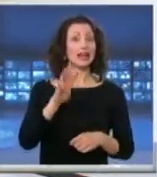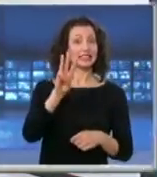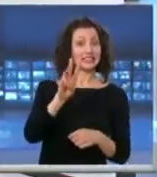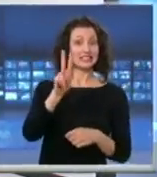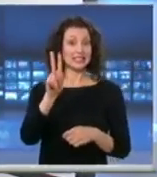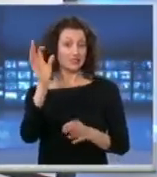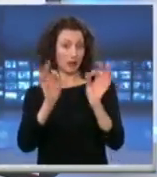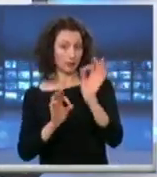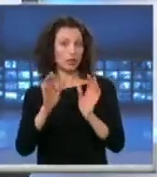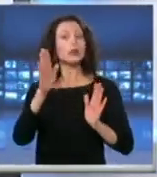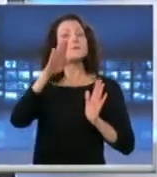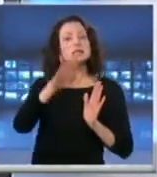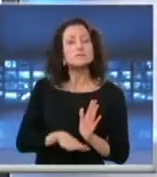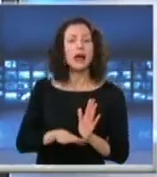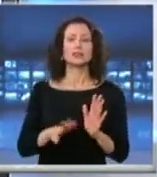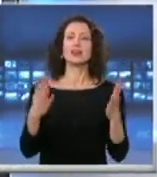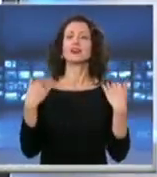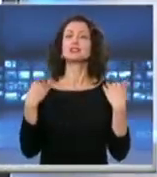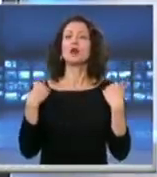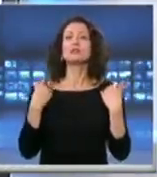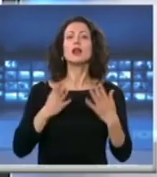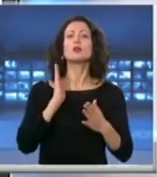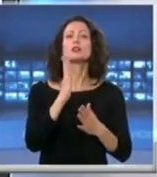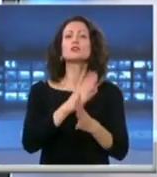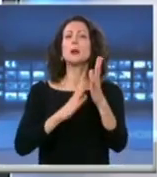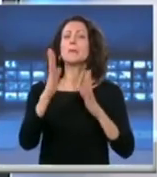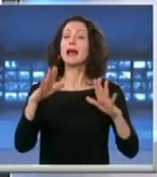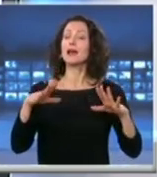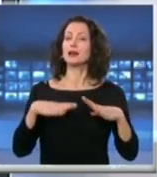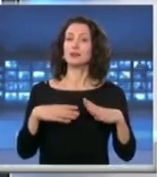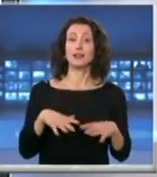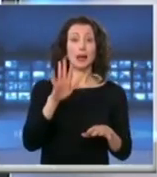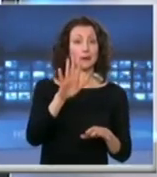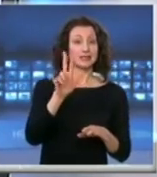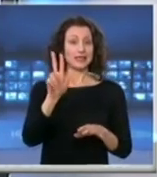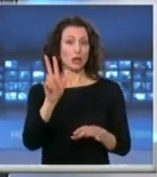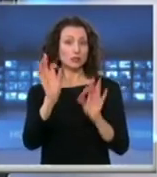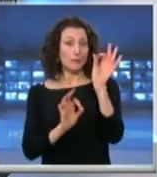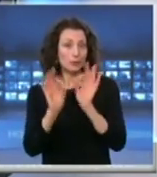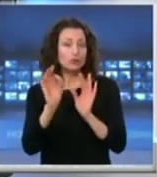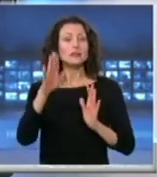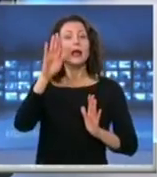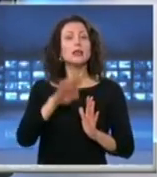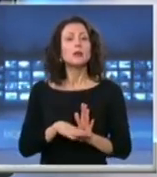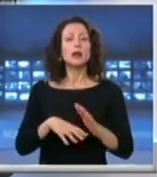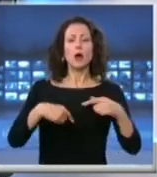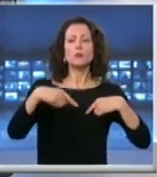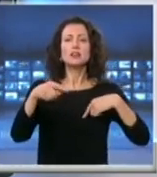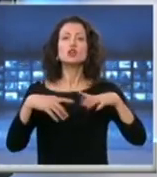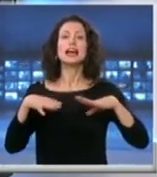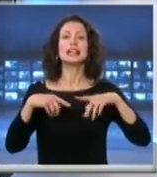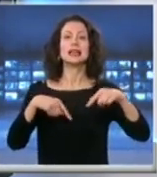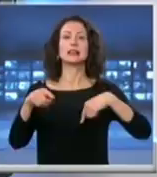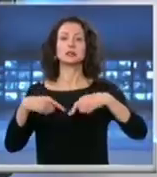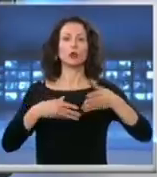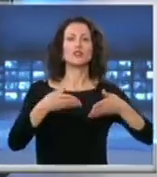спад има и в разходките в паркове и градски градини. С 58% е намаляло придвижването ни в градския транспорт